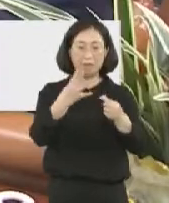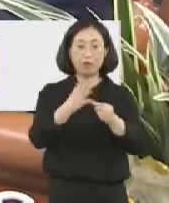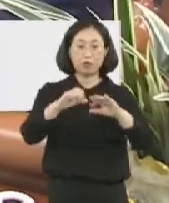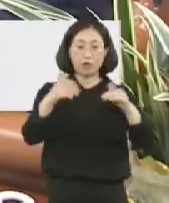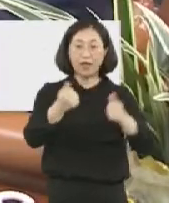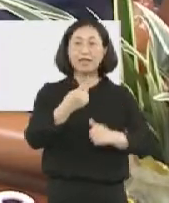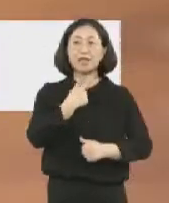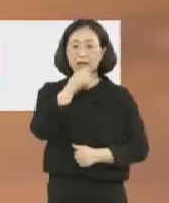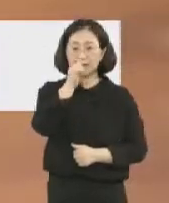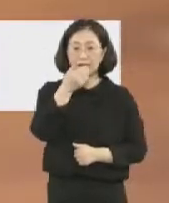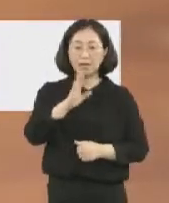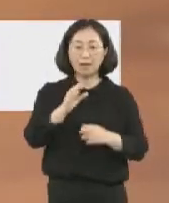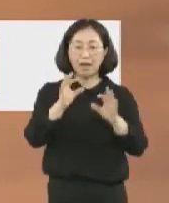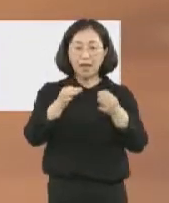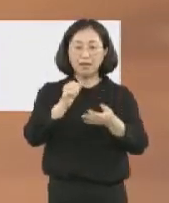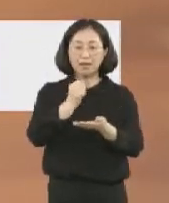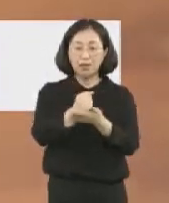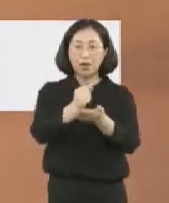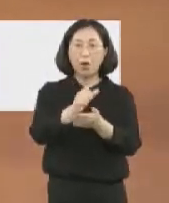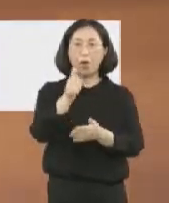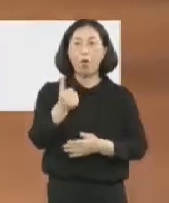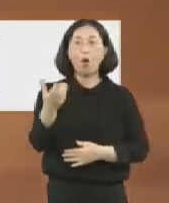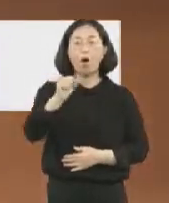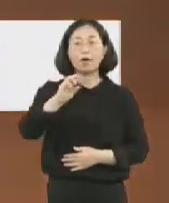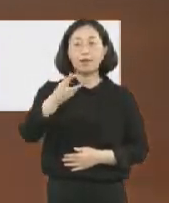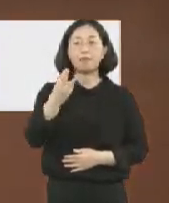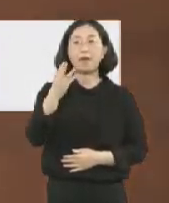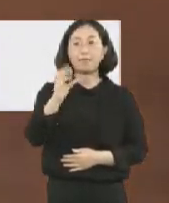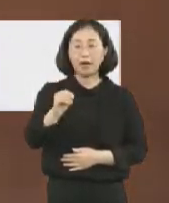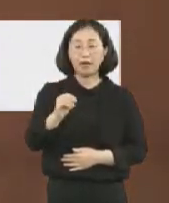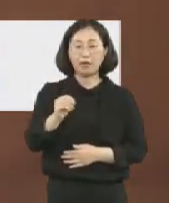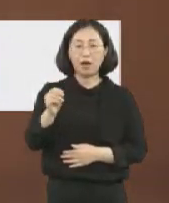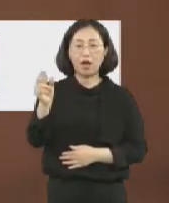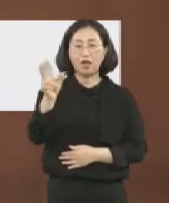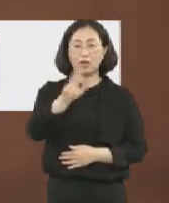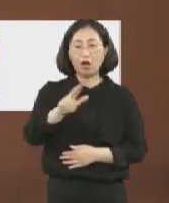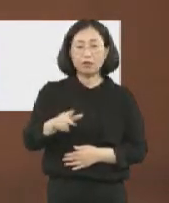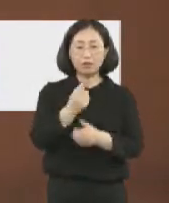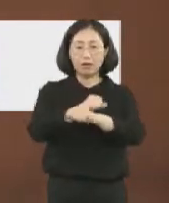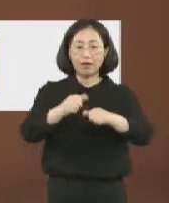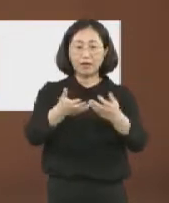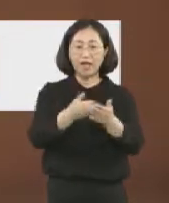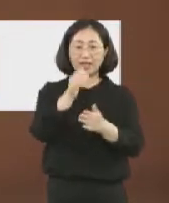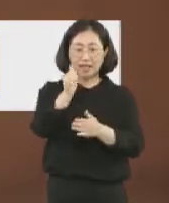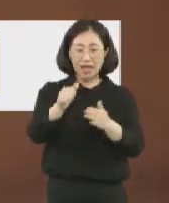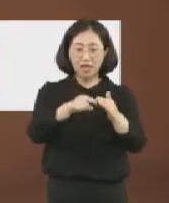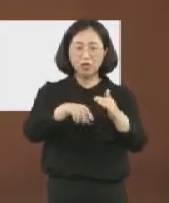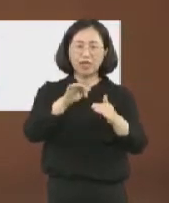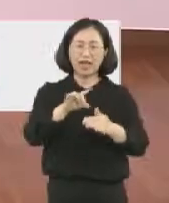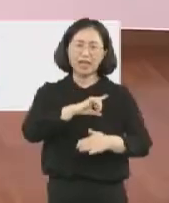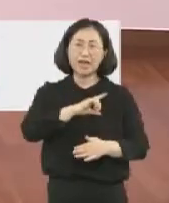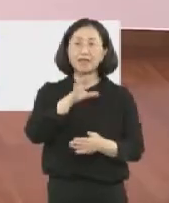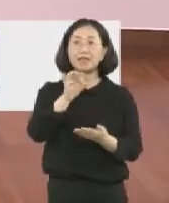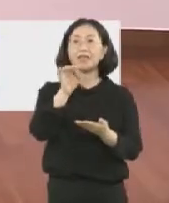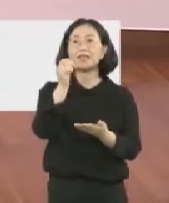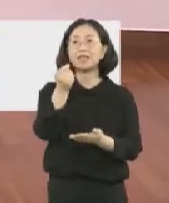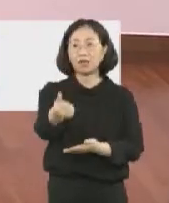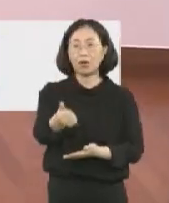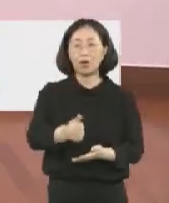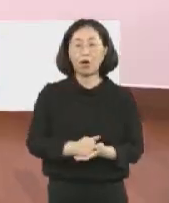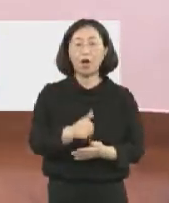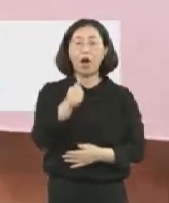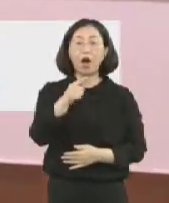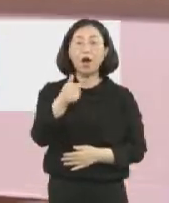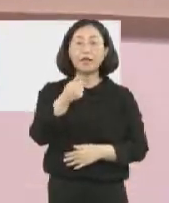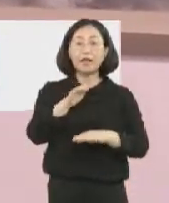지냈지만 예금 등 5억 390만 원으로 전국 광역단체장 중 가장 재산이 적었습니다.